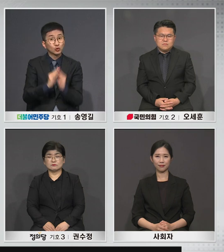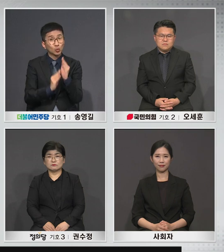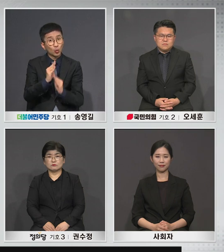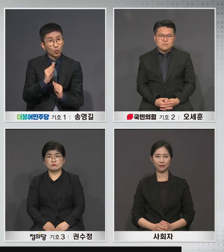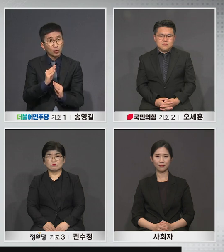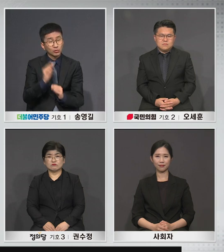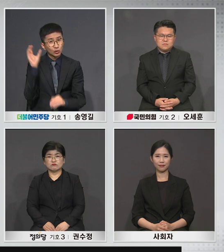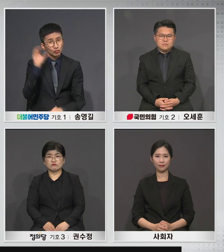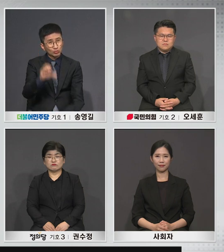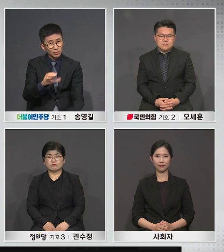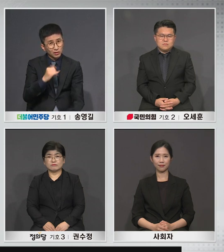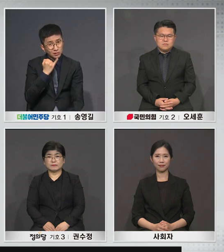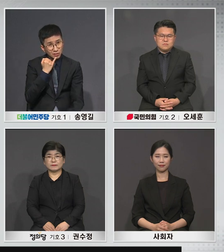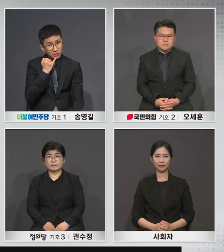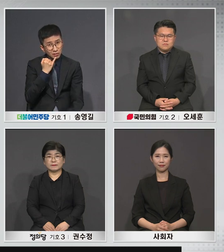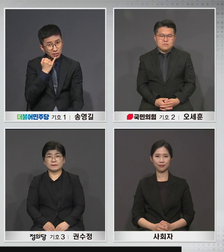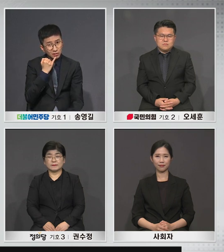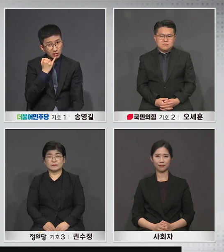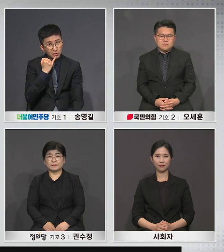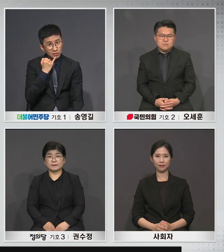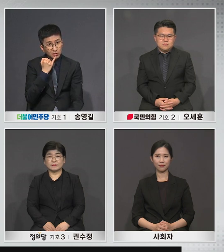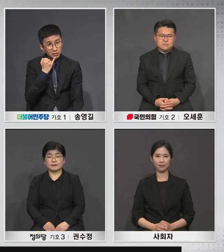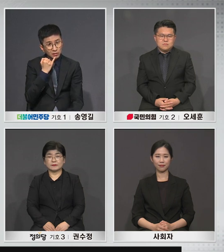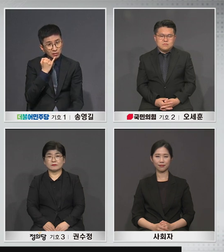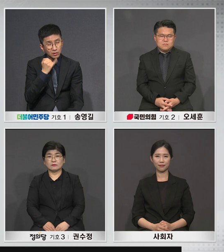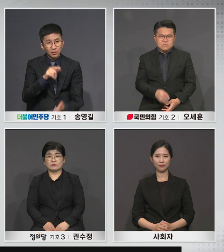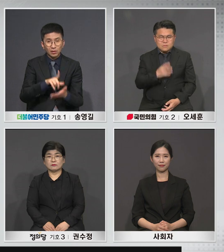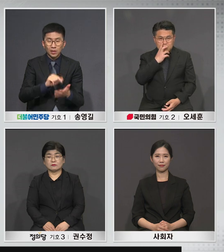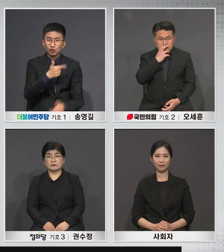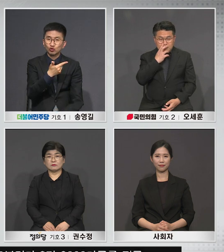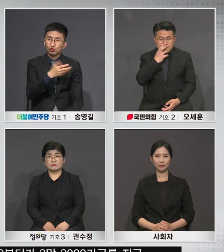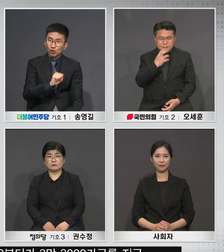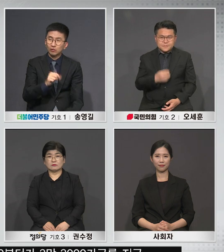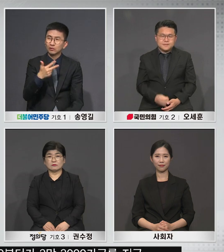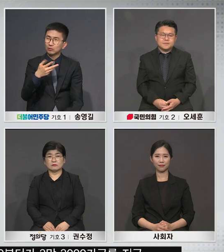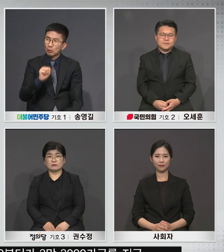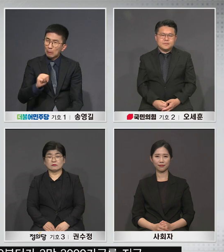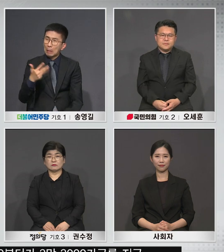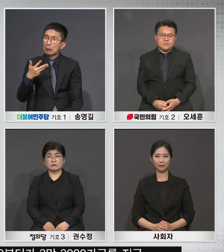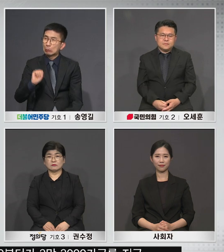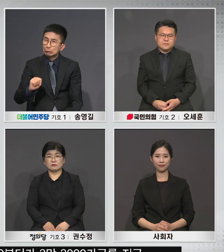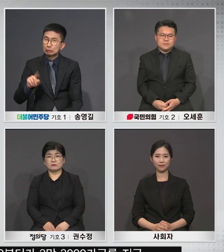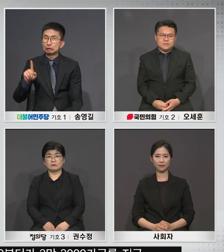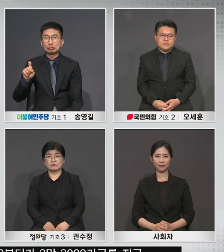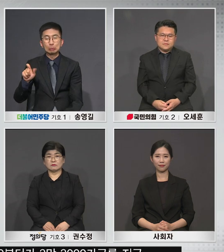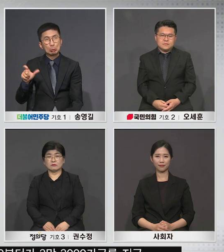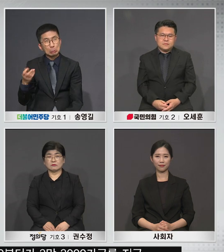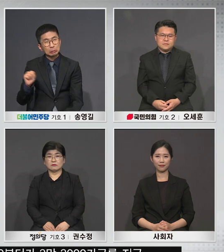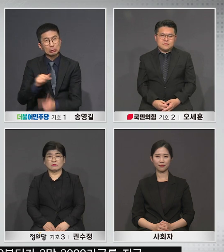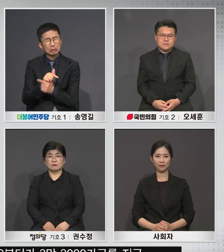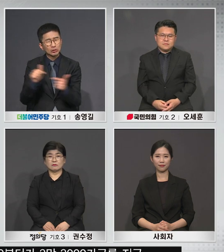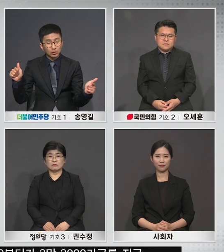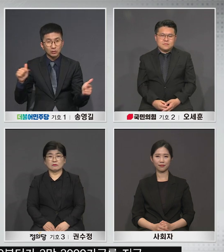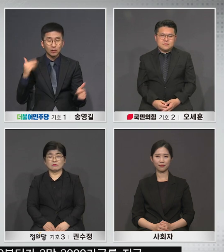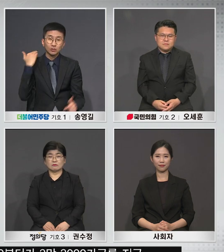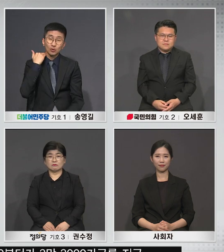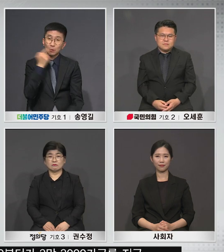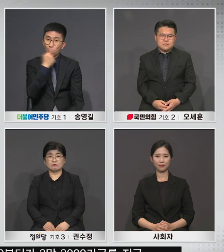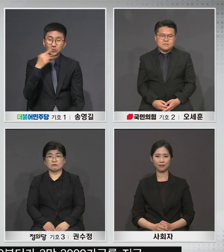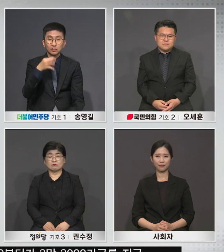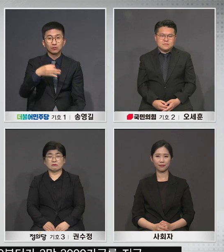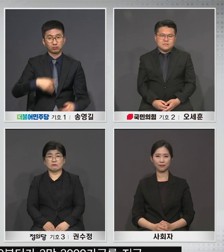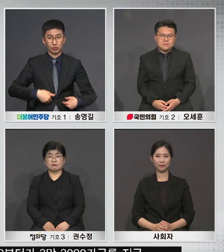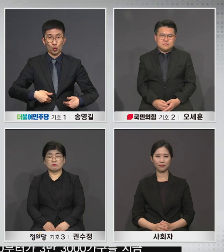투입해야 되는 게 맞는 것인지 최소한 6억, 8억, 12억짜리 전세 보증금이 필요한데 도시